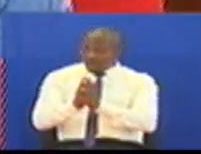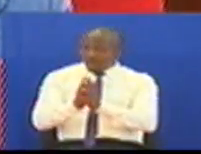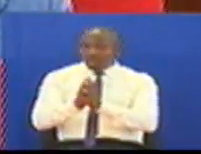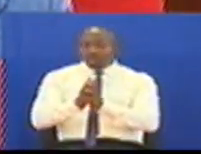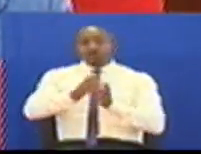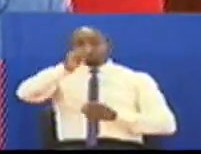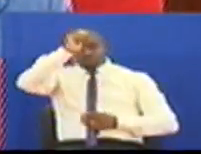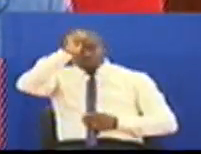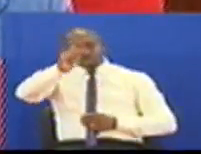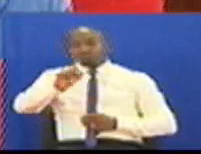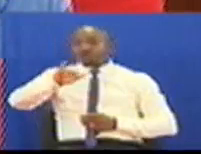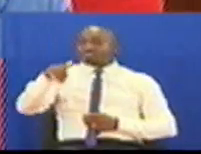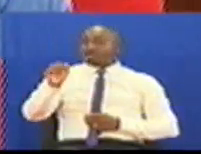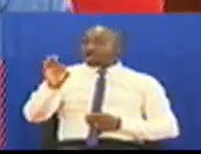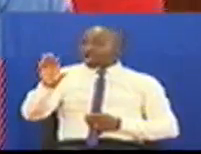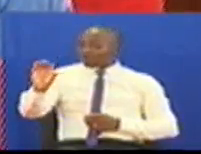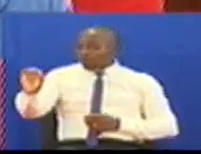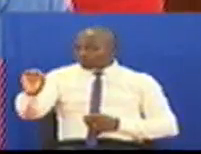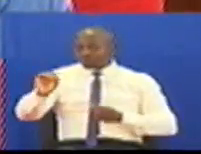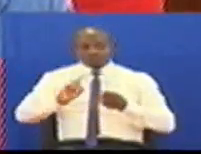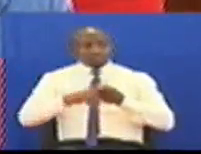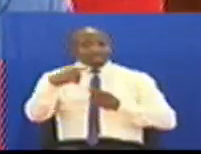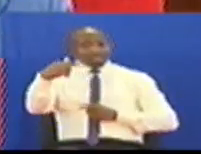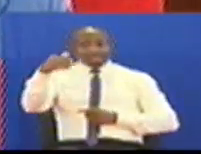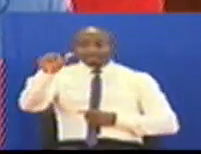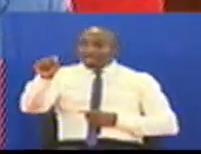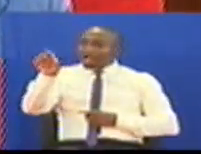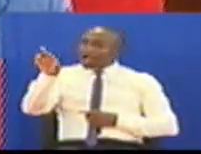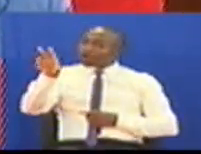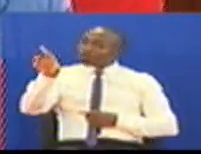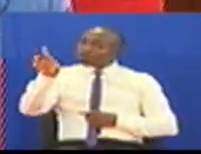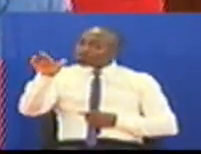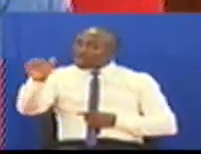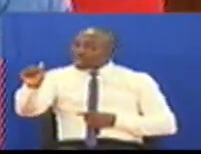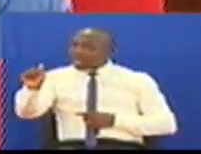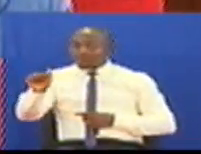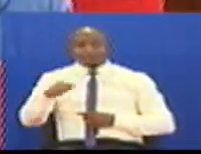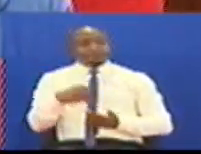Mheshimiwa Jafo, TARURA haiwezi kuwa na budget,